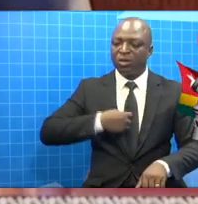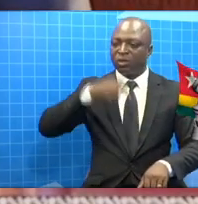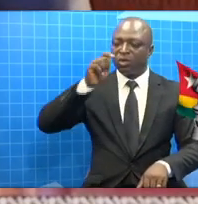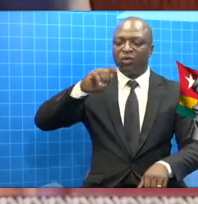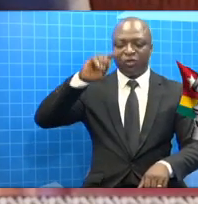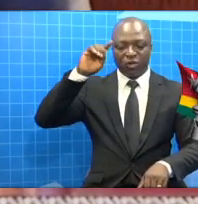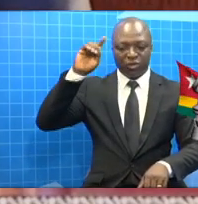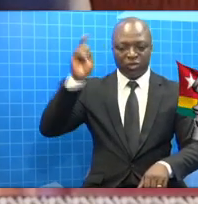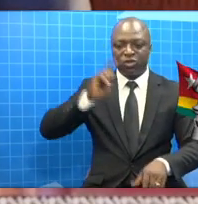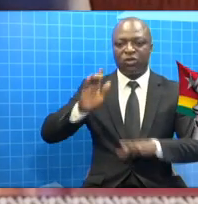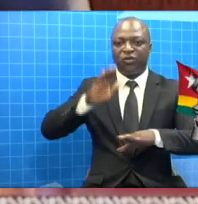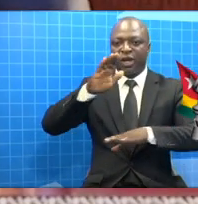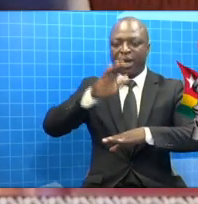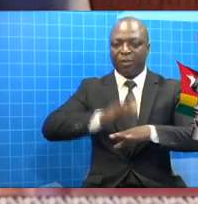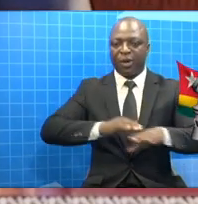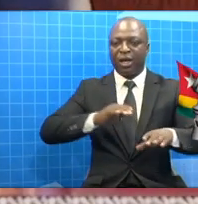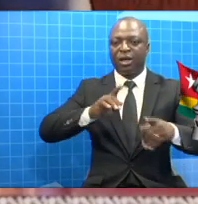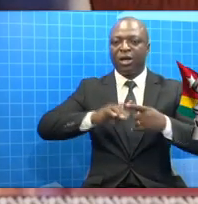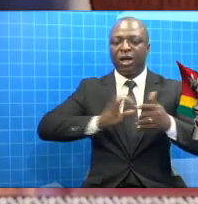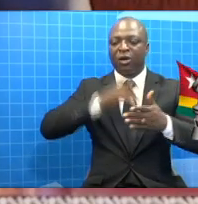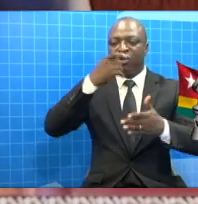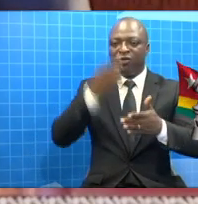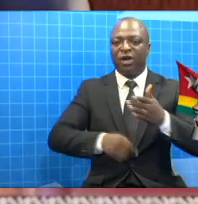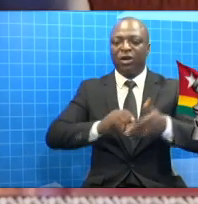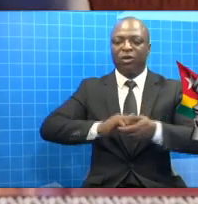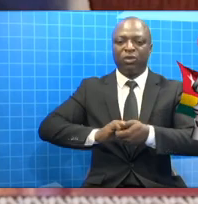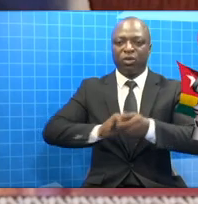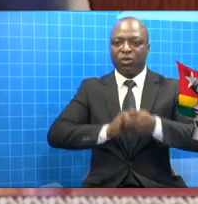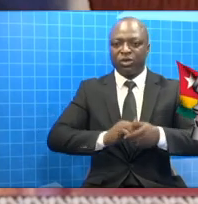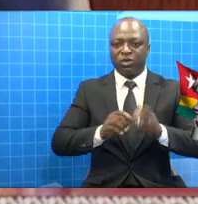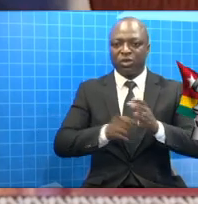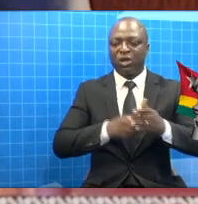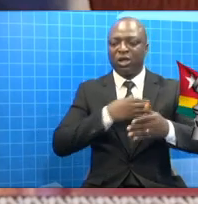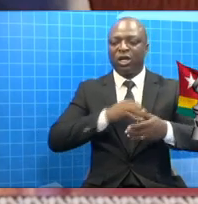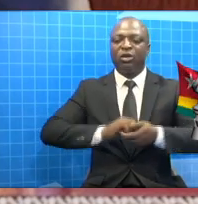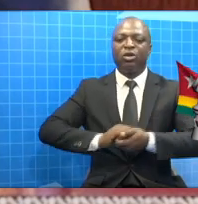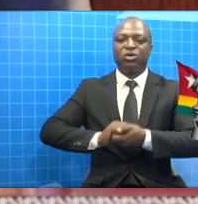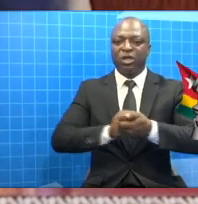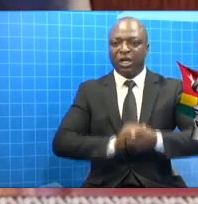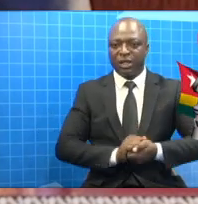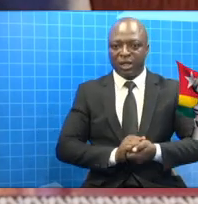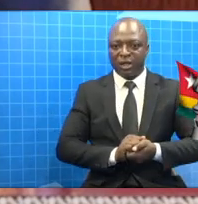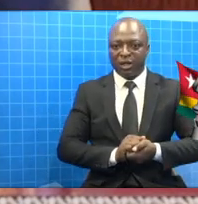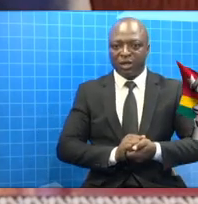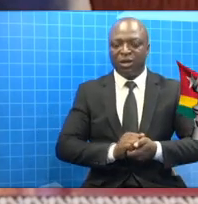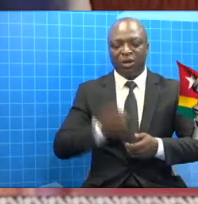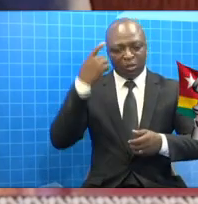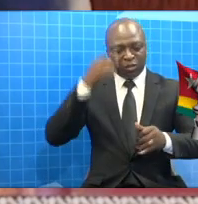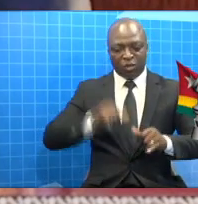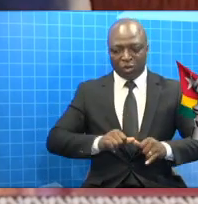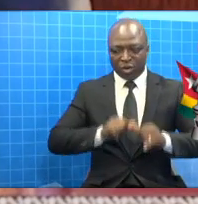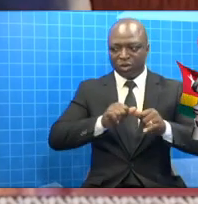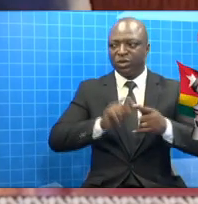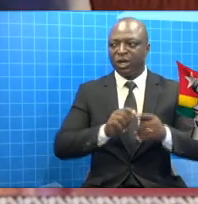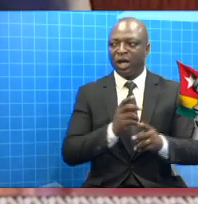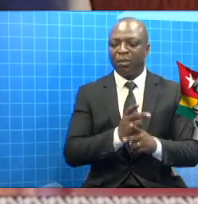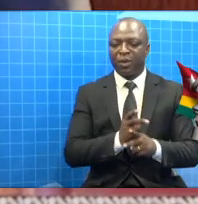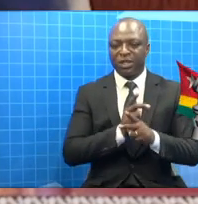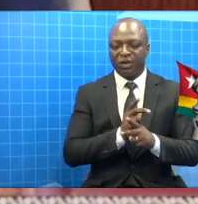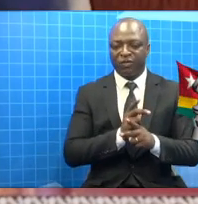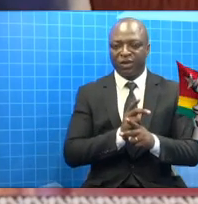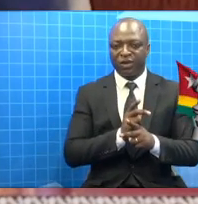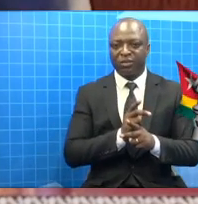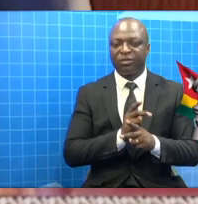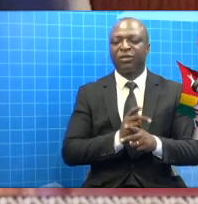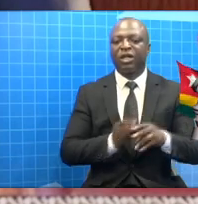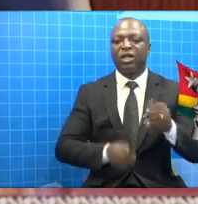faire appel à nos valeurs de cohésion et de solidarité pour continuer à préserver